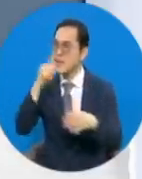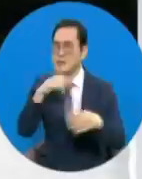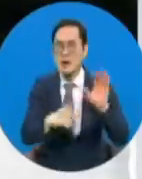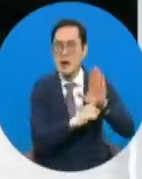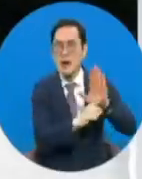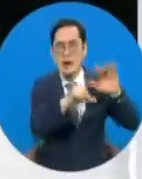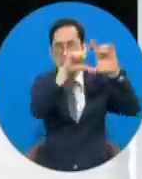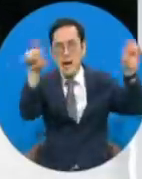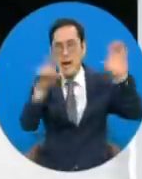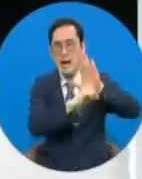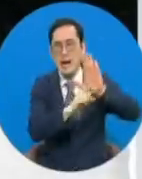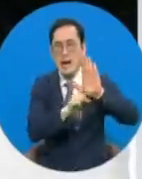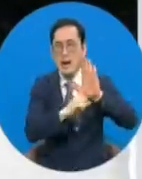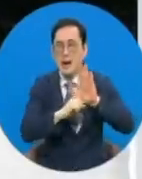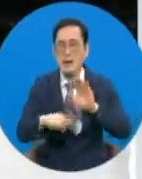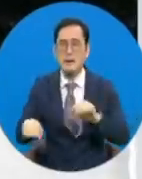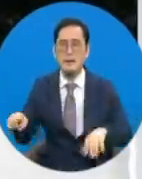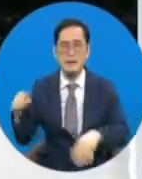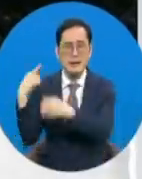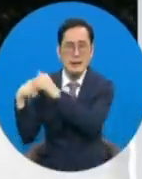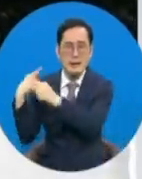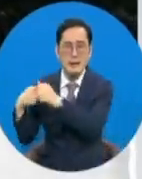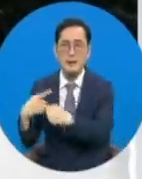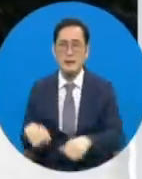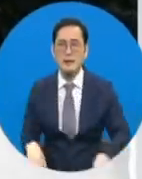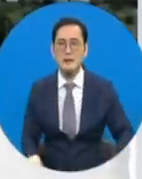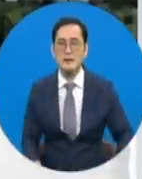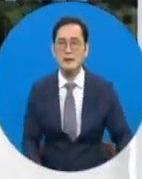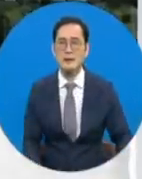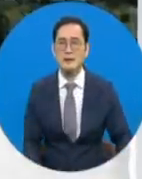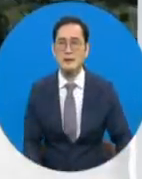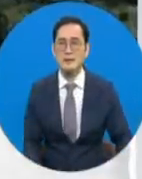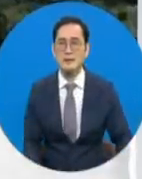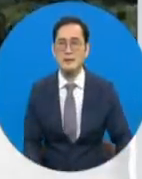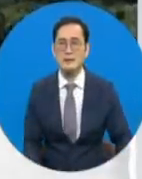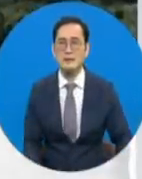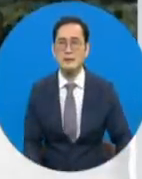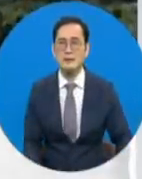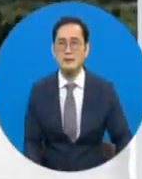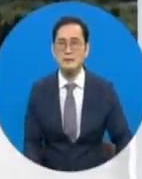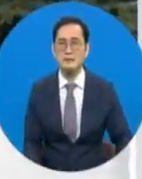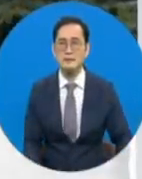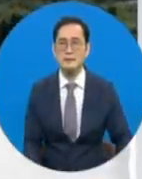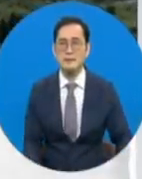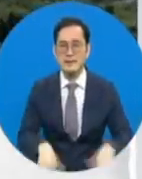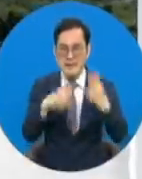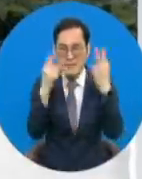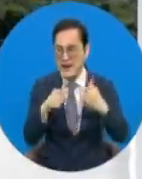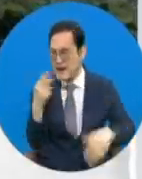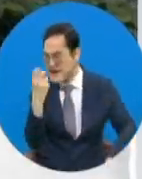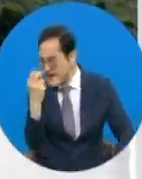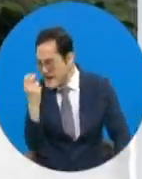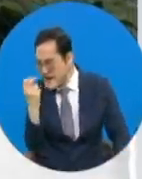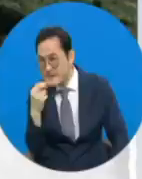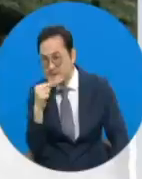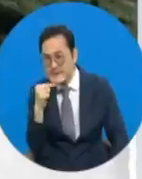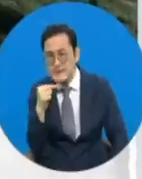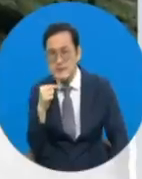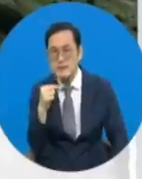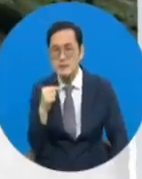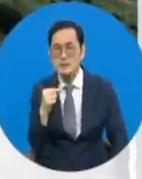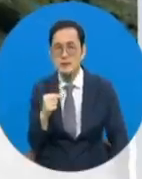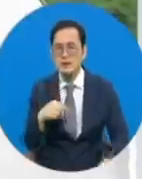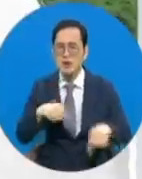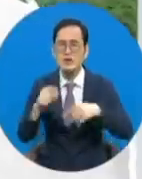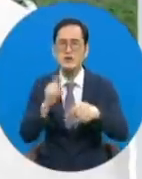보도를 보니까 이재명 대표가 이 내용들을 민주당이 얼만큼 하고 있는지를 직접 체크한다, 뭐 이런 내용들까지 나오게 되던데요. 정치적인 접근이 아니라